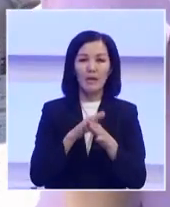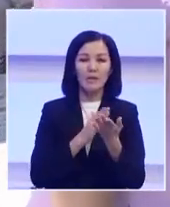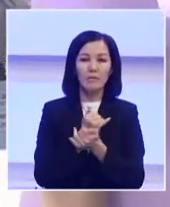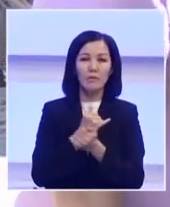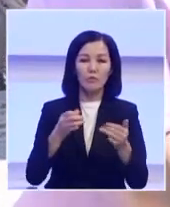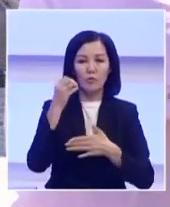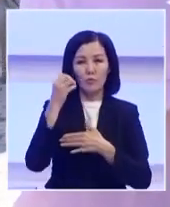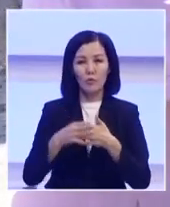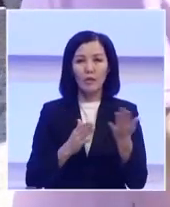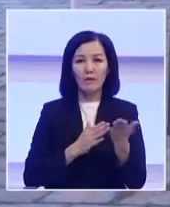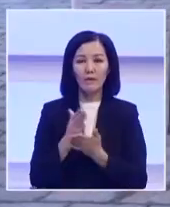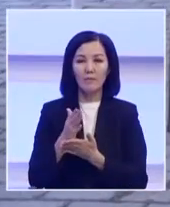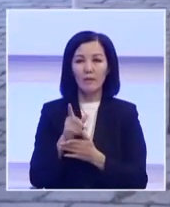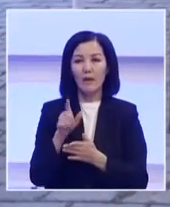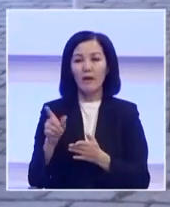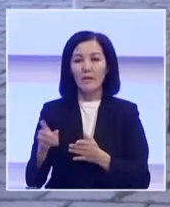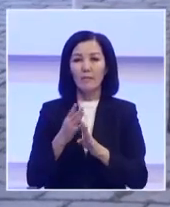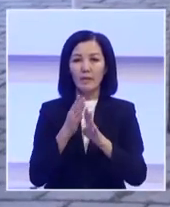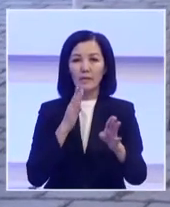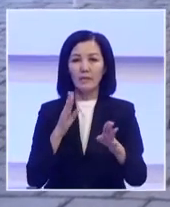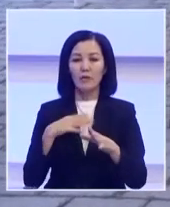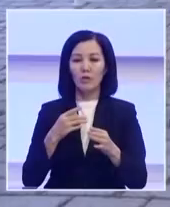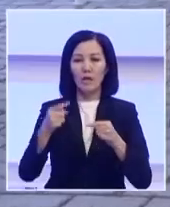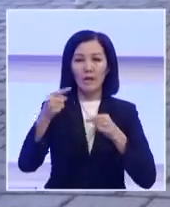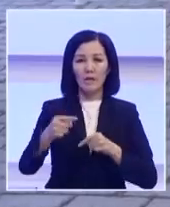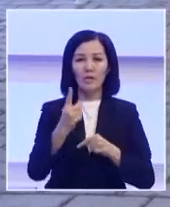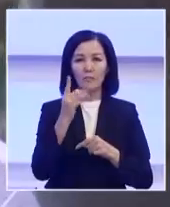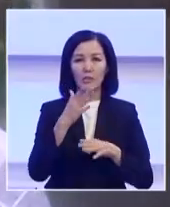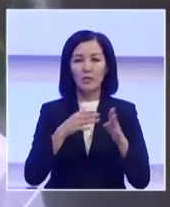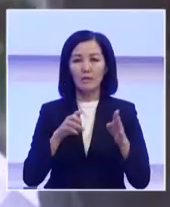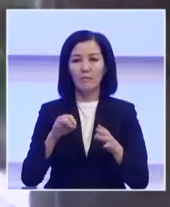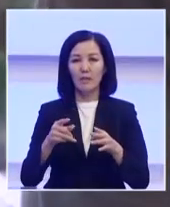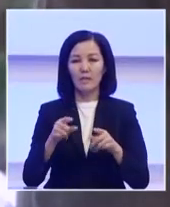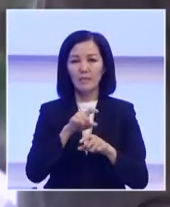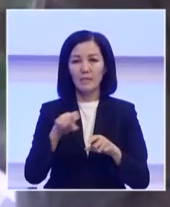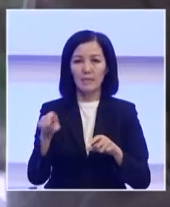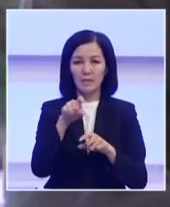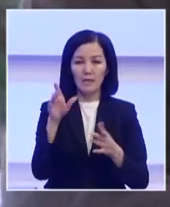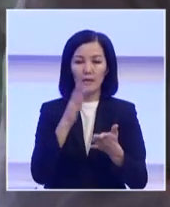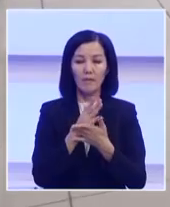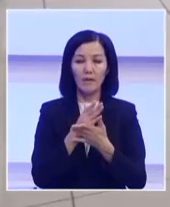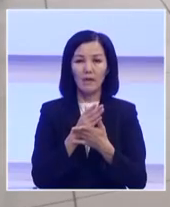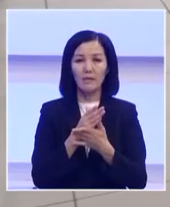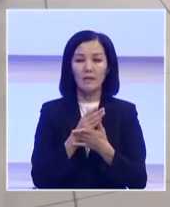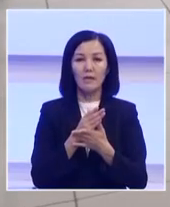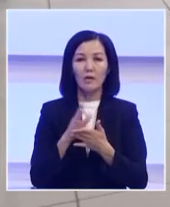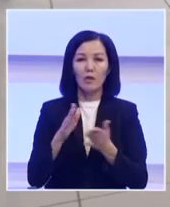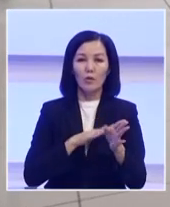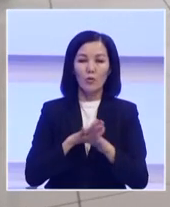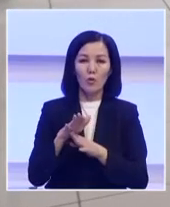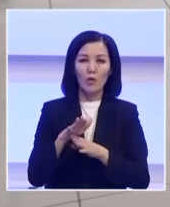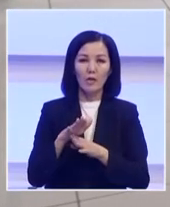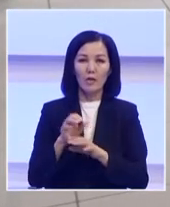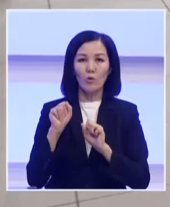көрсету орталығы. Кіреберістен адамдар кезекке тұрады. Арақашықтықты сақтайтын белгілер қойылған. Ал мекеме қызметкерлері толық қорғаныш